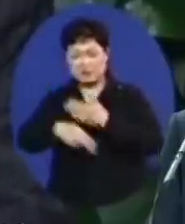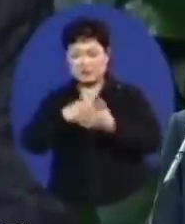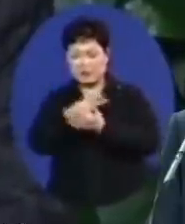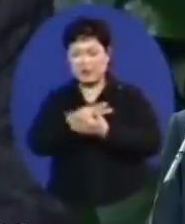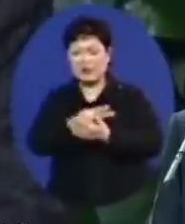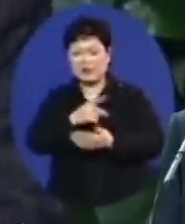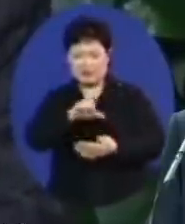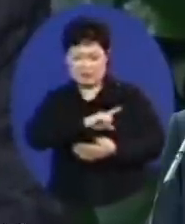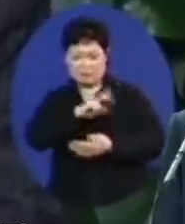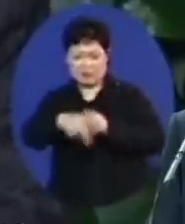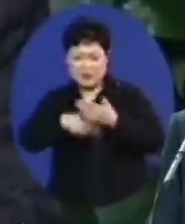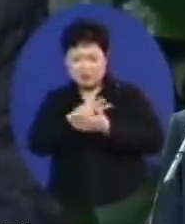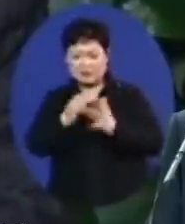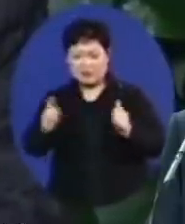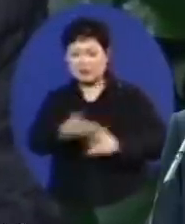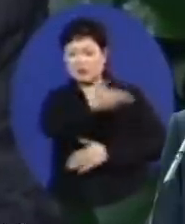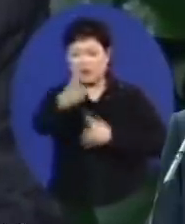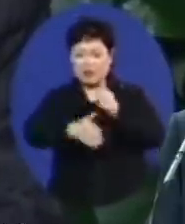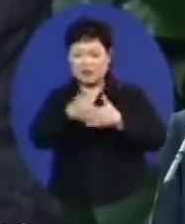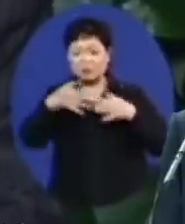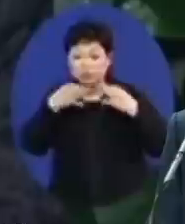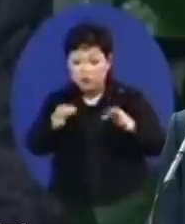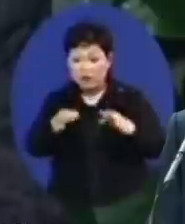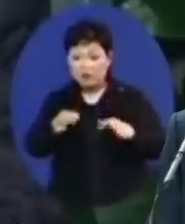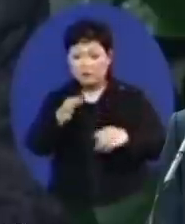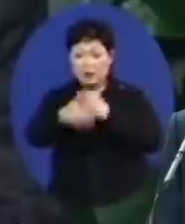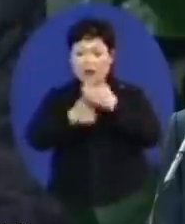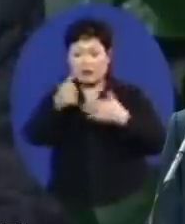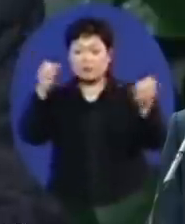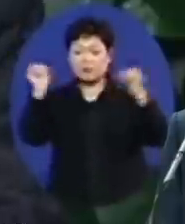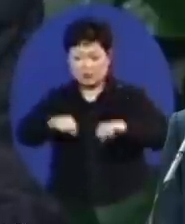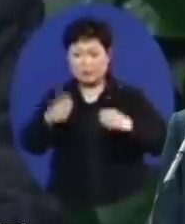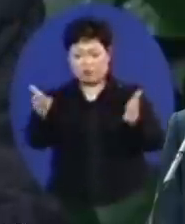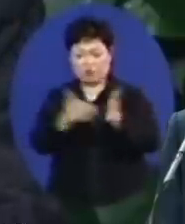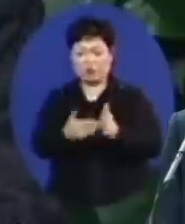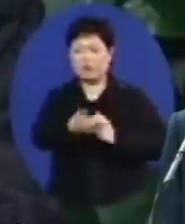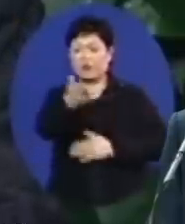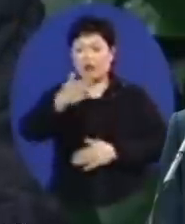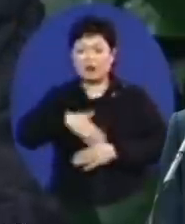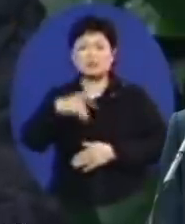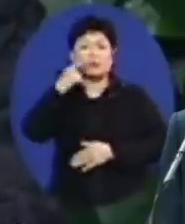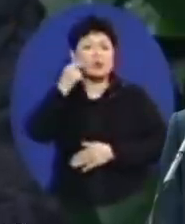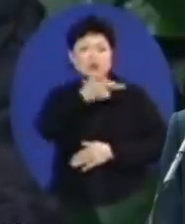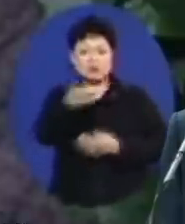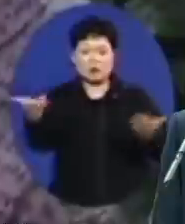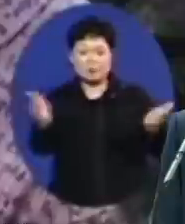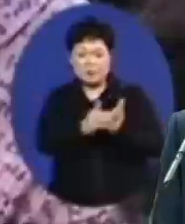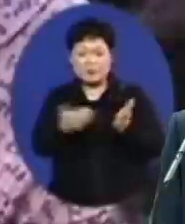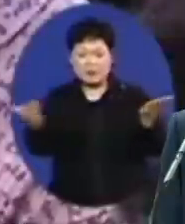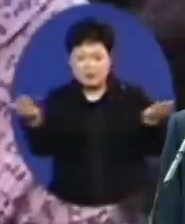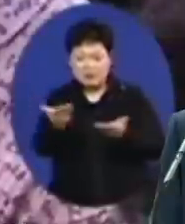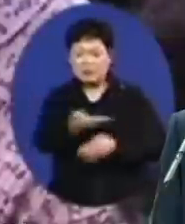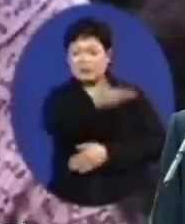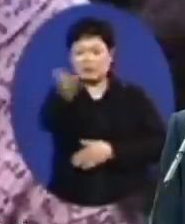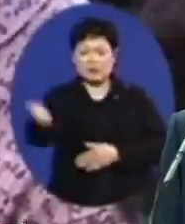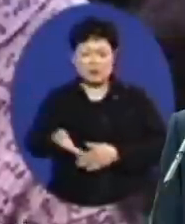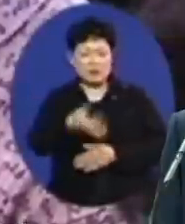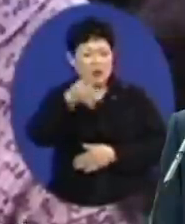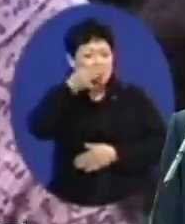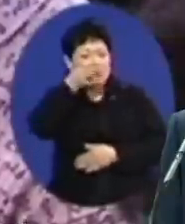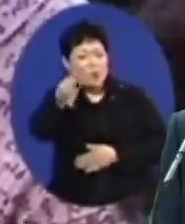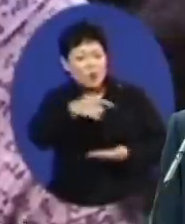야훼라는 자가 이렇게 말하노라. 너희는 내게 부르시저라. 내가 내게 응답하겠고 내가 알지 못하는 크고 비밀한 일을 내게 보여주리라